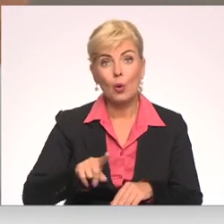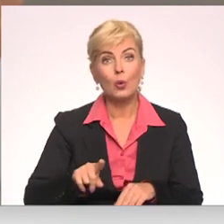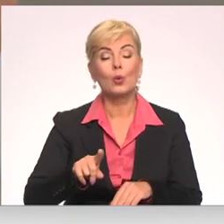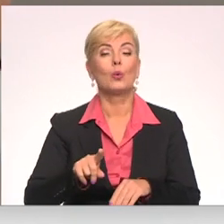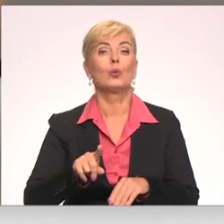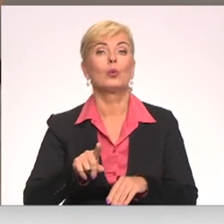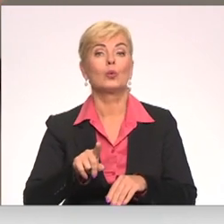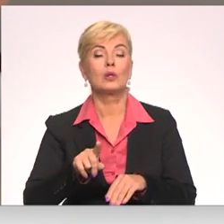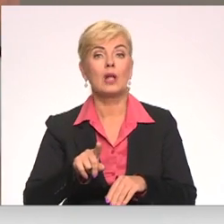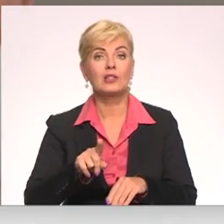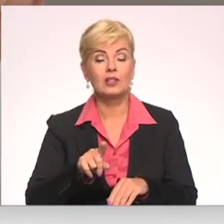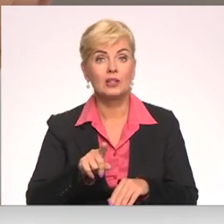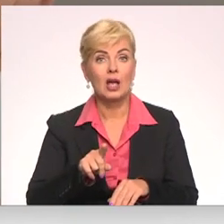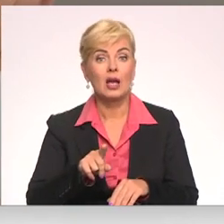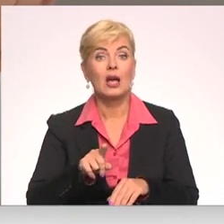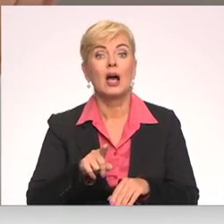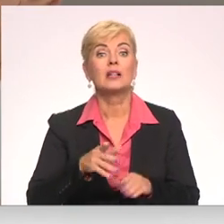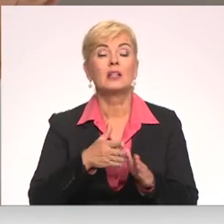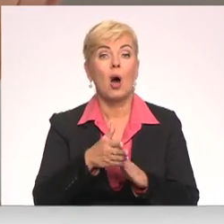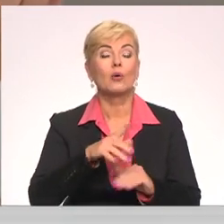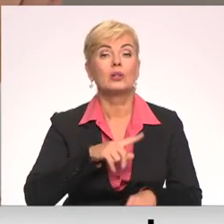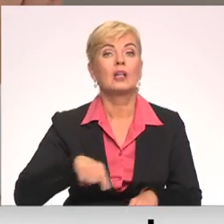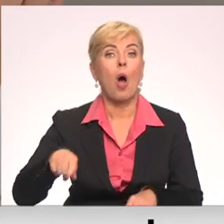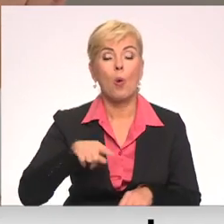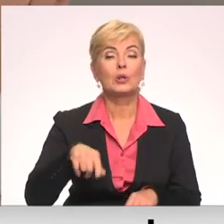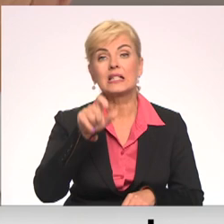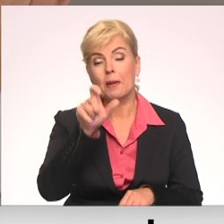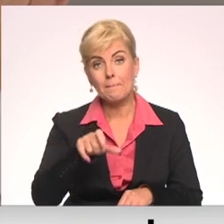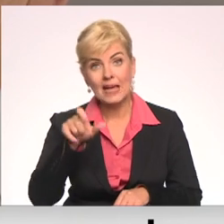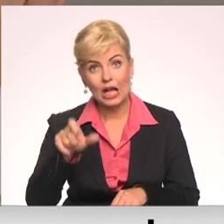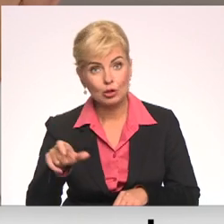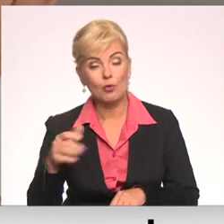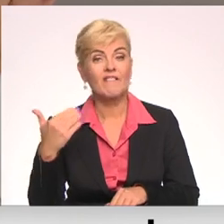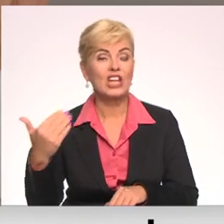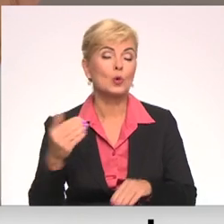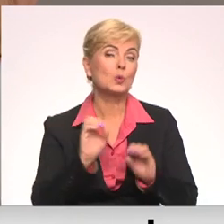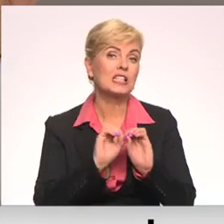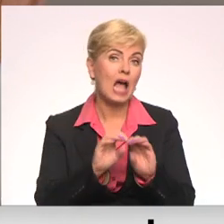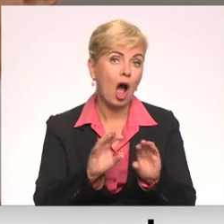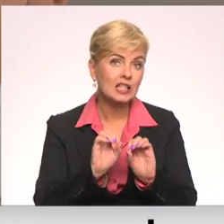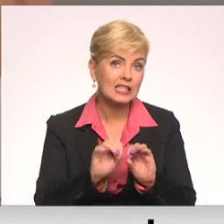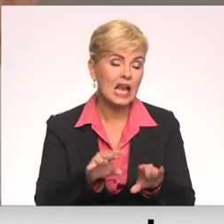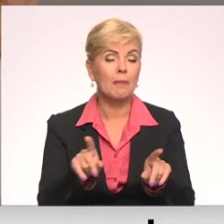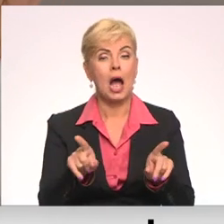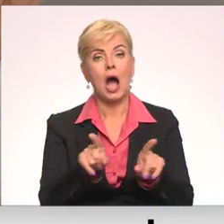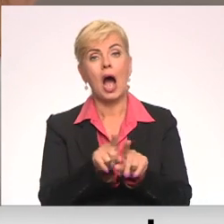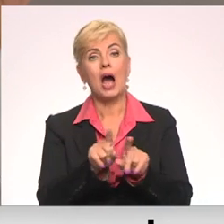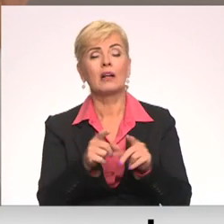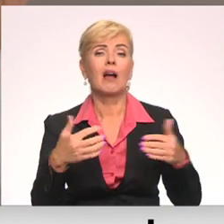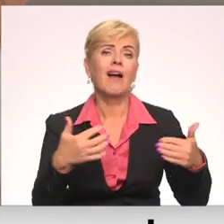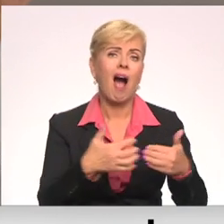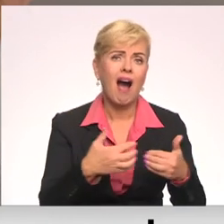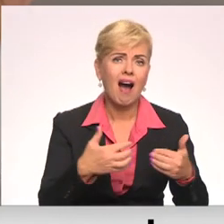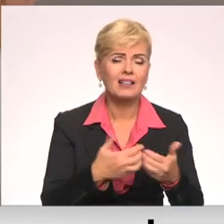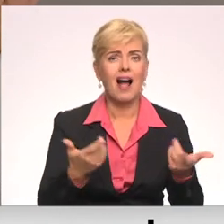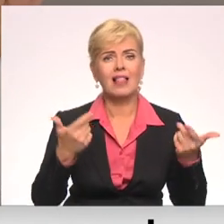caur tautas locekļu, Latvijas pilsoņu stāstiem gan kara laikā,